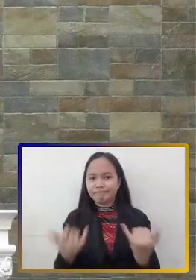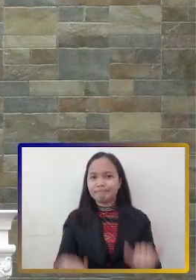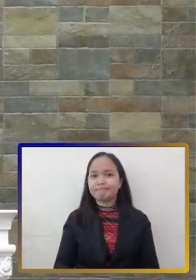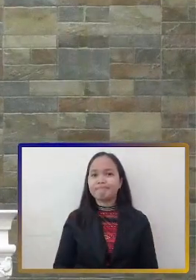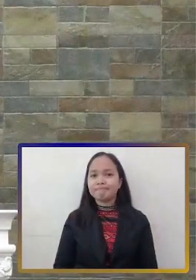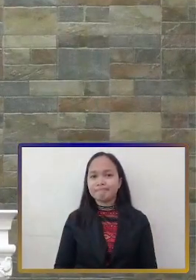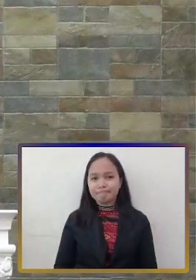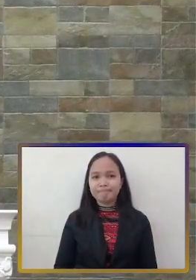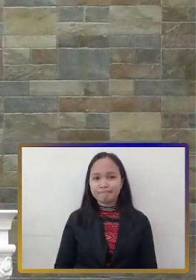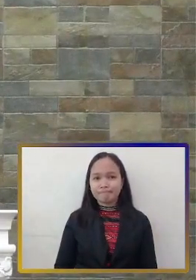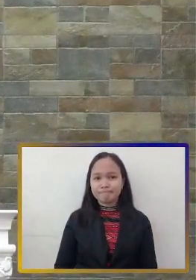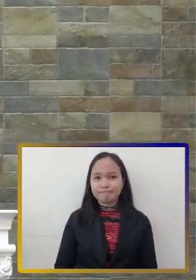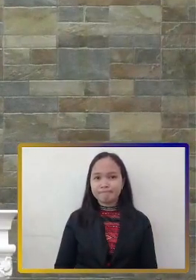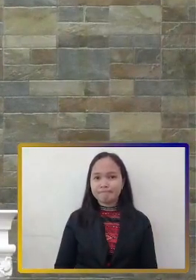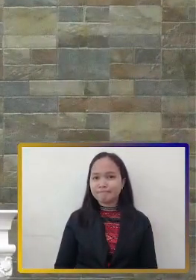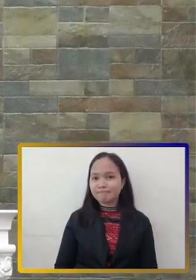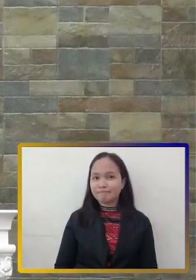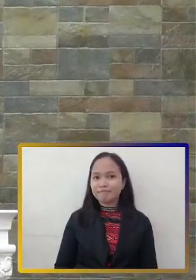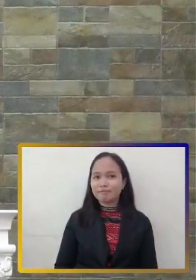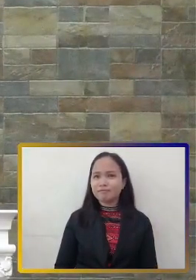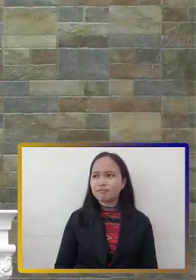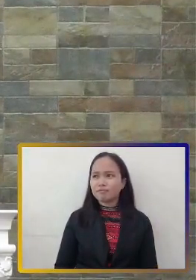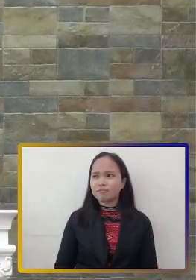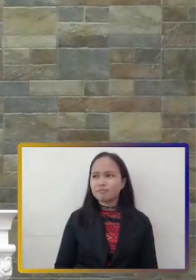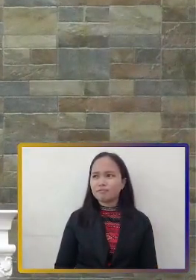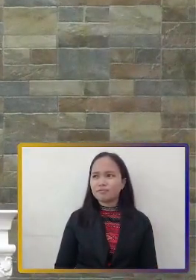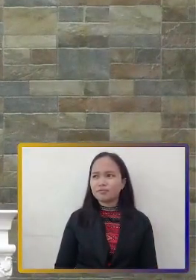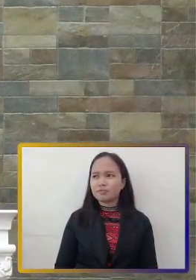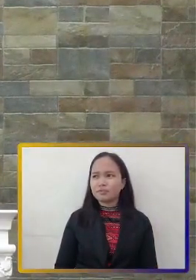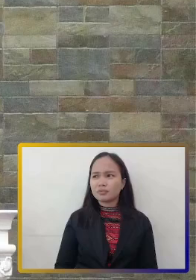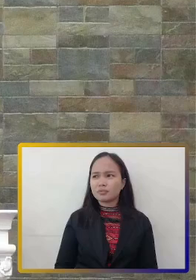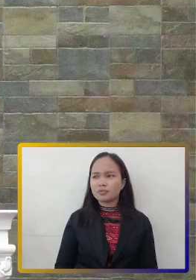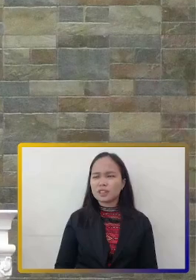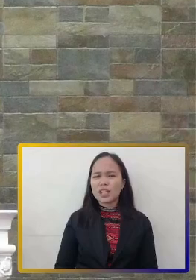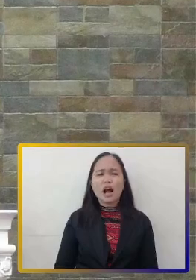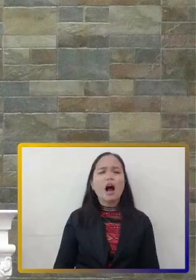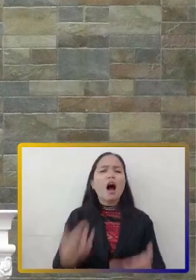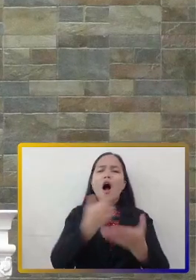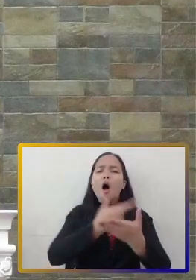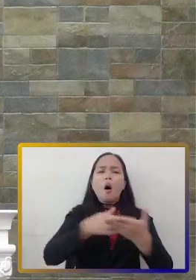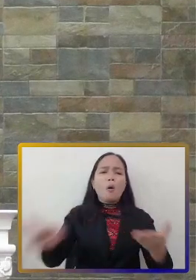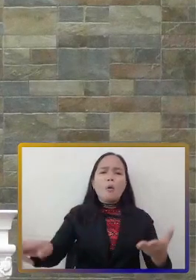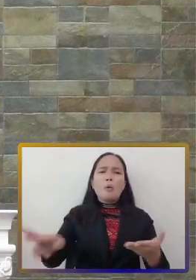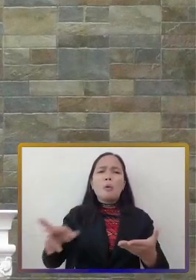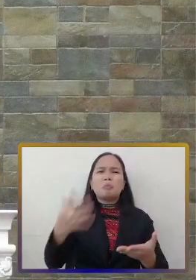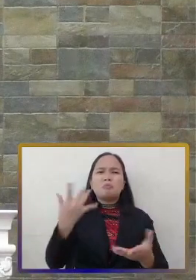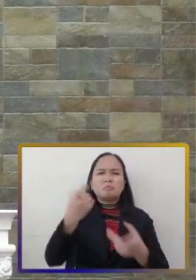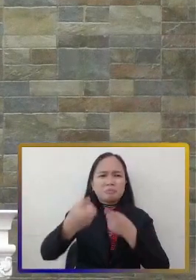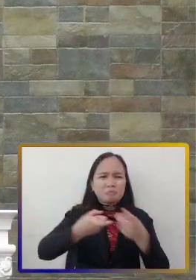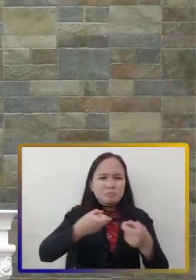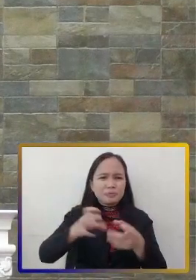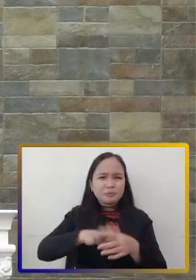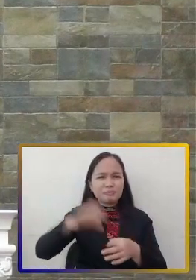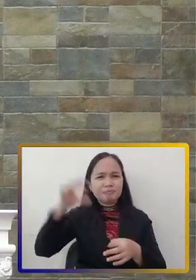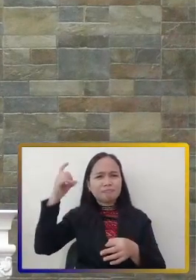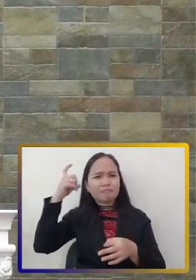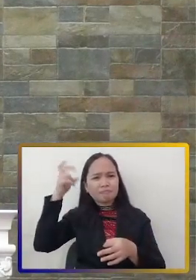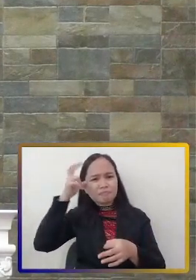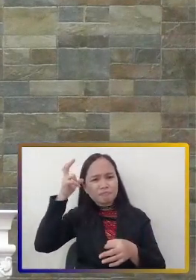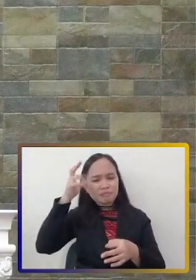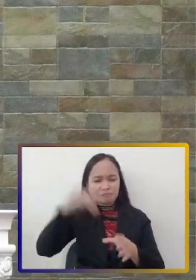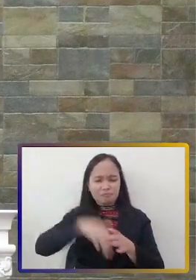it's time. Pull down the stronghold of Satan in your life. Listen now, here's the thing.